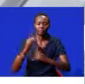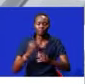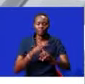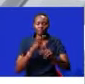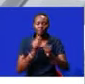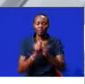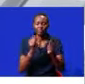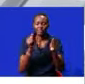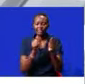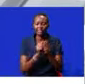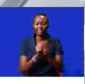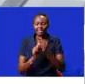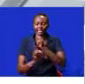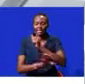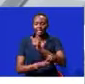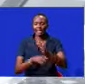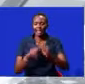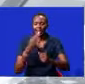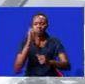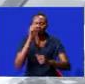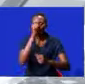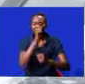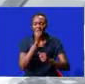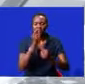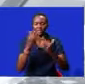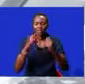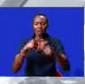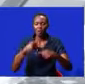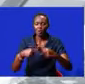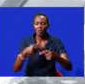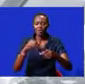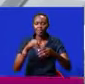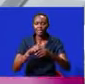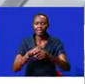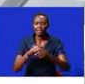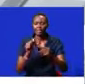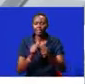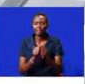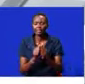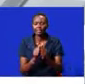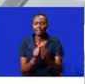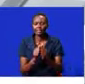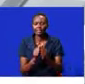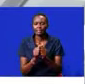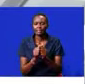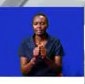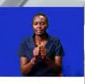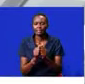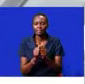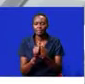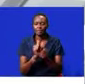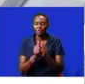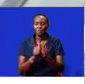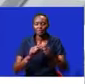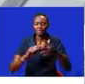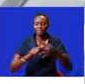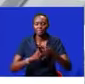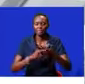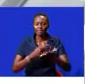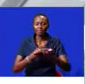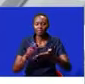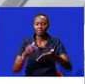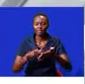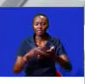pinje apar duto mago eko mag Afrika ma Ugwe dhi nyime kar manoendo mabende ne ochakore ayanga chakruok mar juma niendi